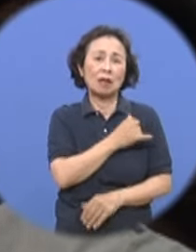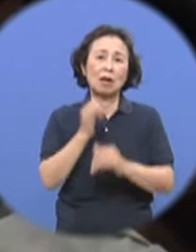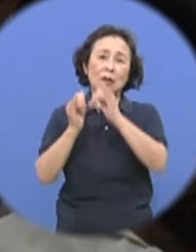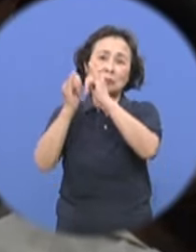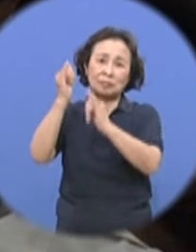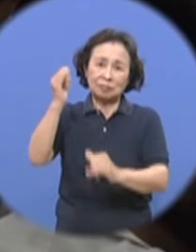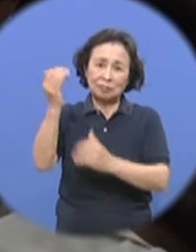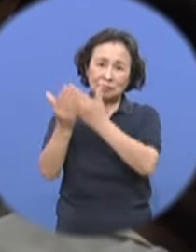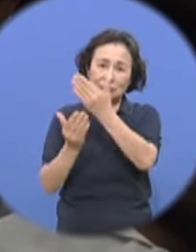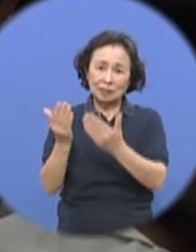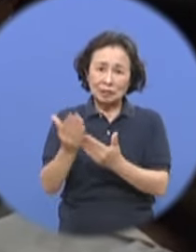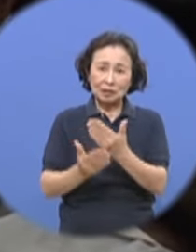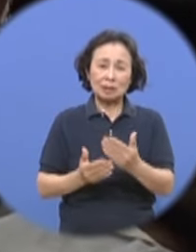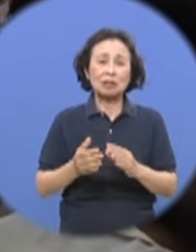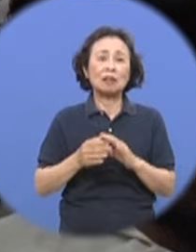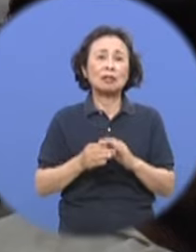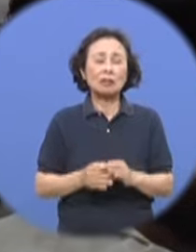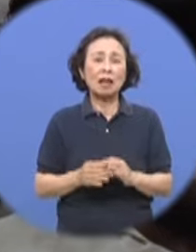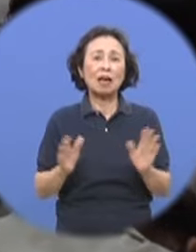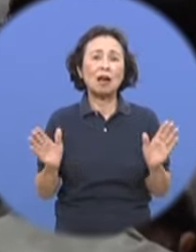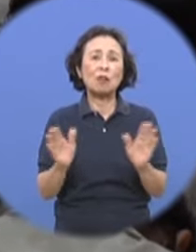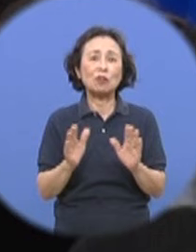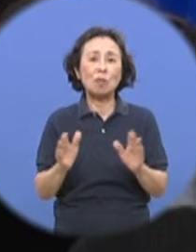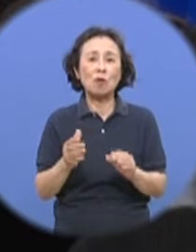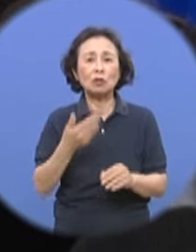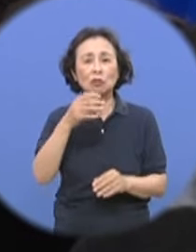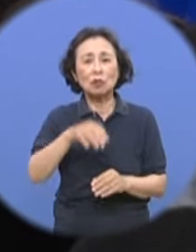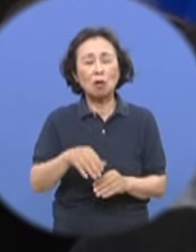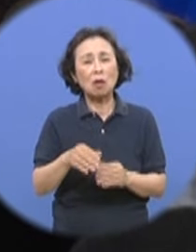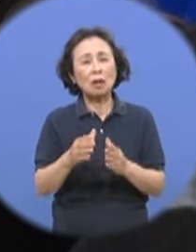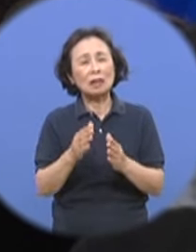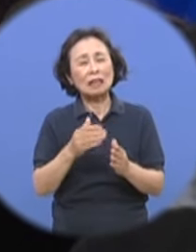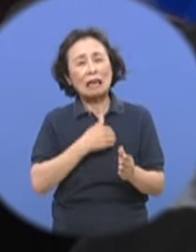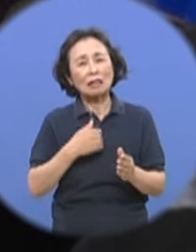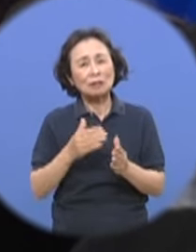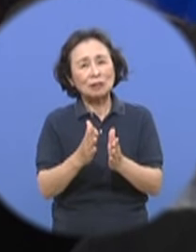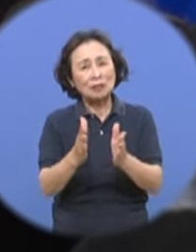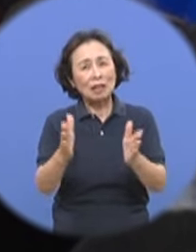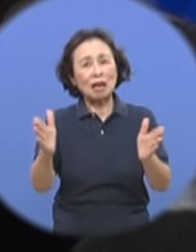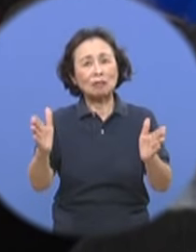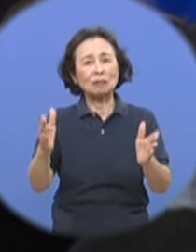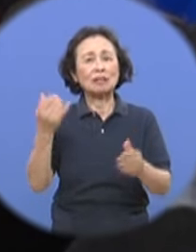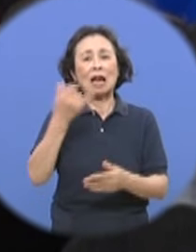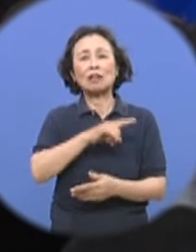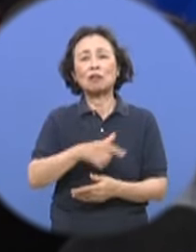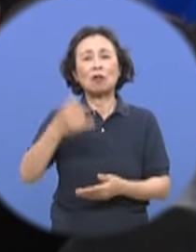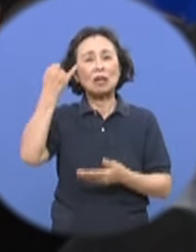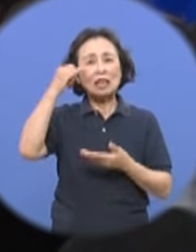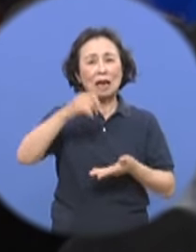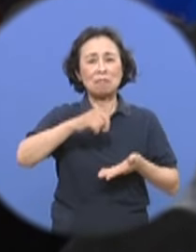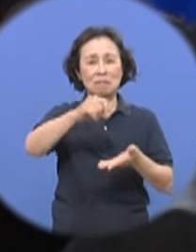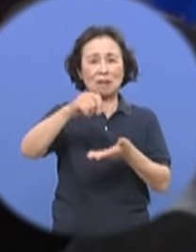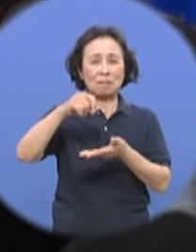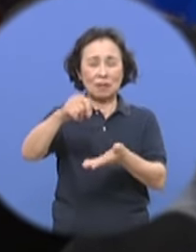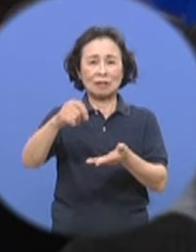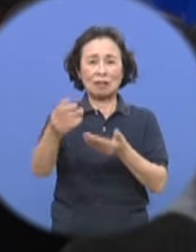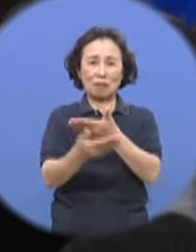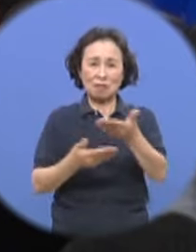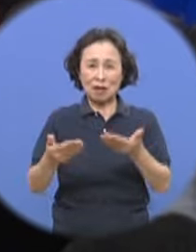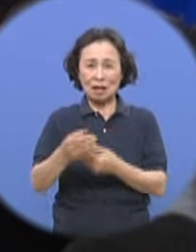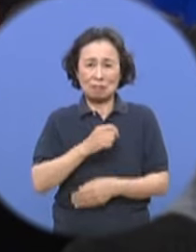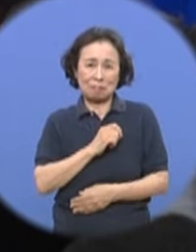流することで子ども食堂の可能性が広がっていくなどの意見が出され、活発な意見交換の場となりました。